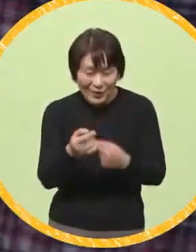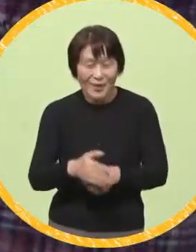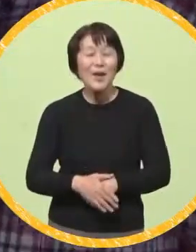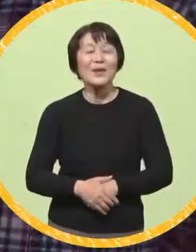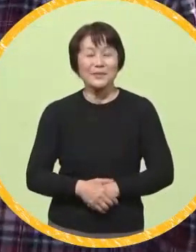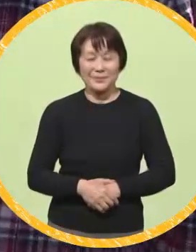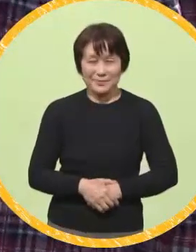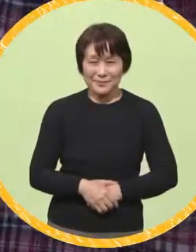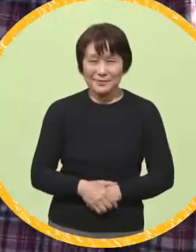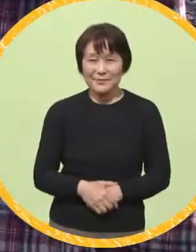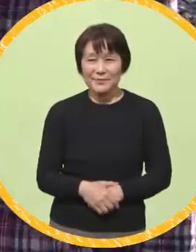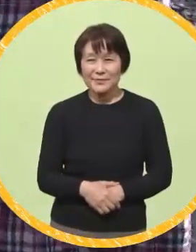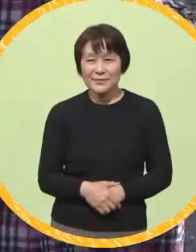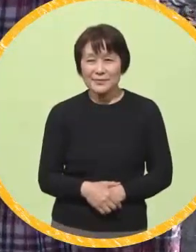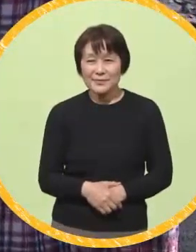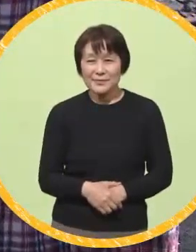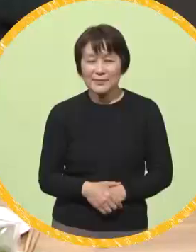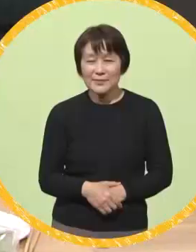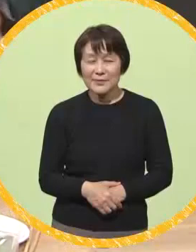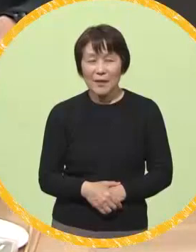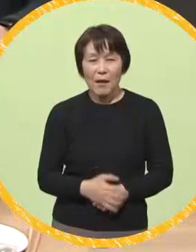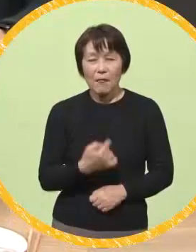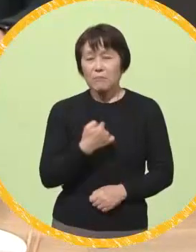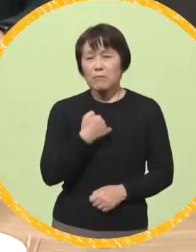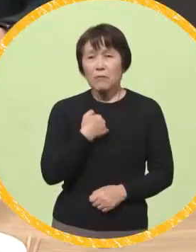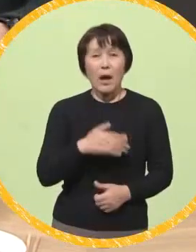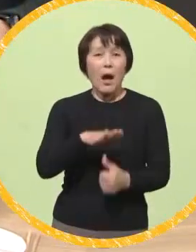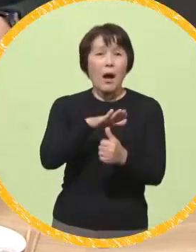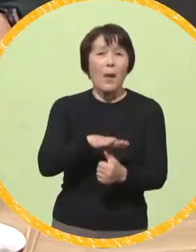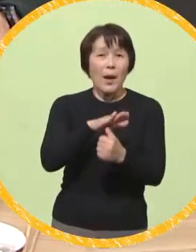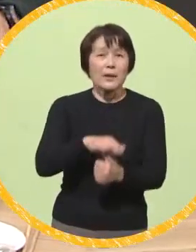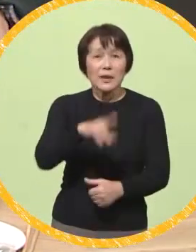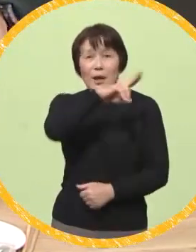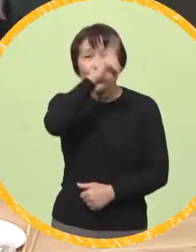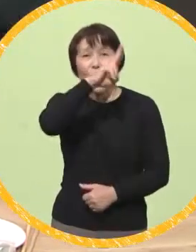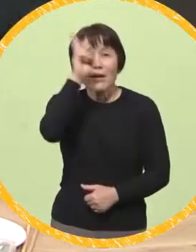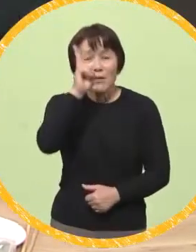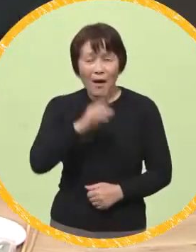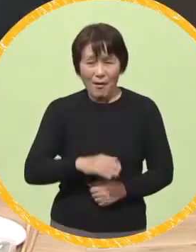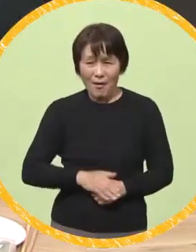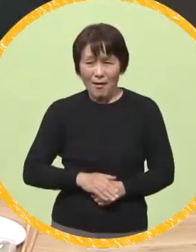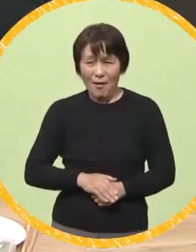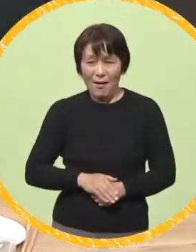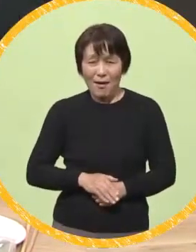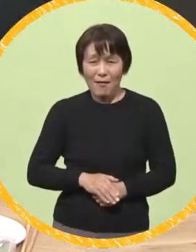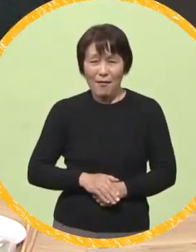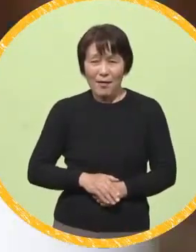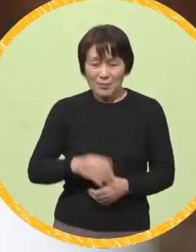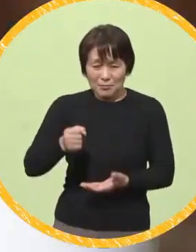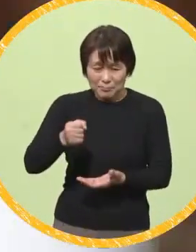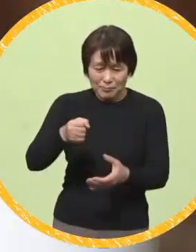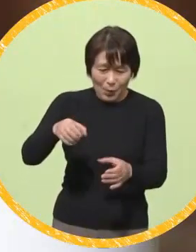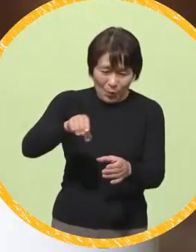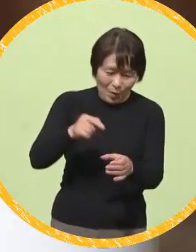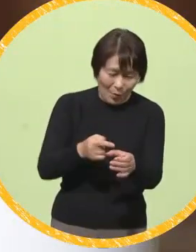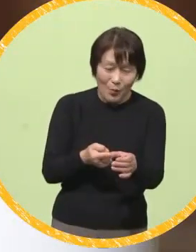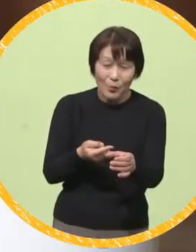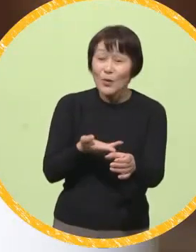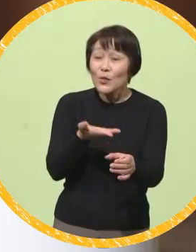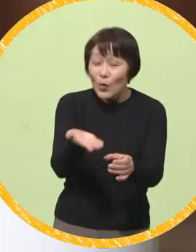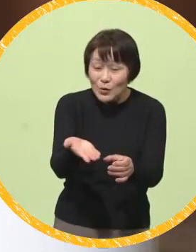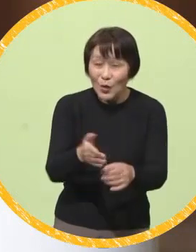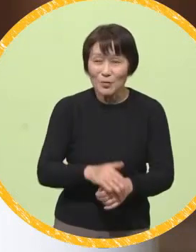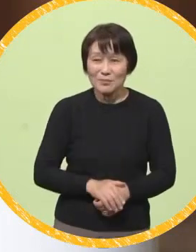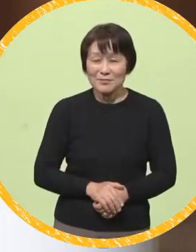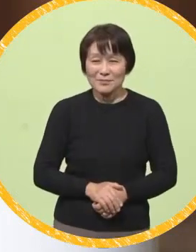最高。 我慢しといてよかった。 あ、じゃあとりあえず松緑どうぞ、は い、いいですか、 いいですか、 やっと やっと